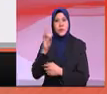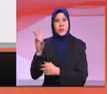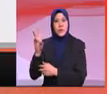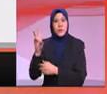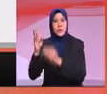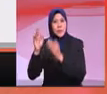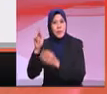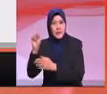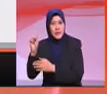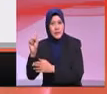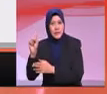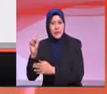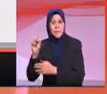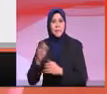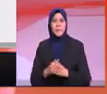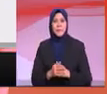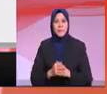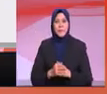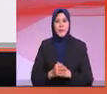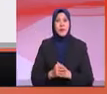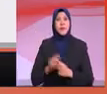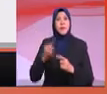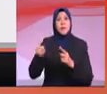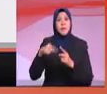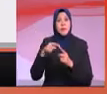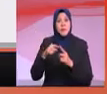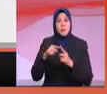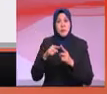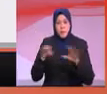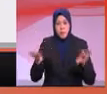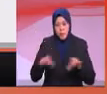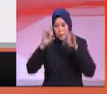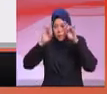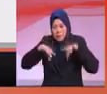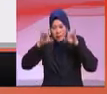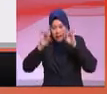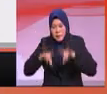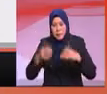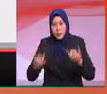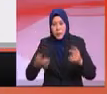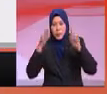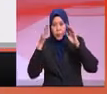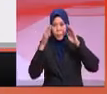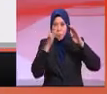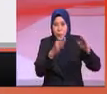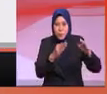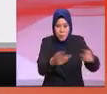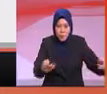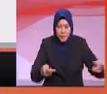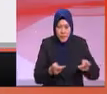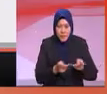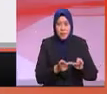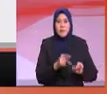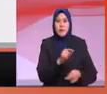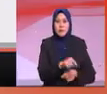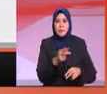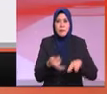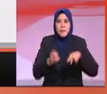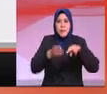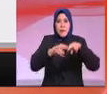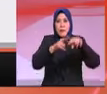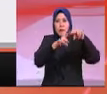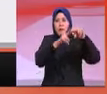di depo tahanan immigration. Jadi apabila kita menjalankan saringan tertumpu pada satu kawasan, kes akan melonjak